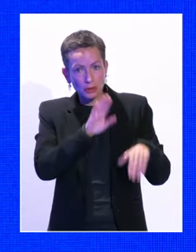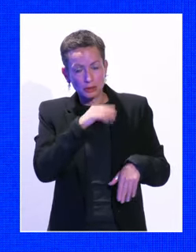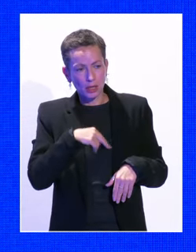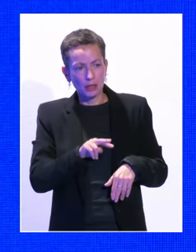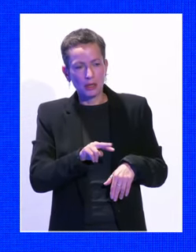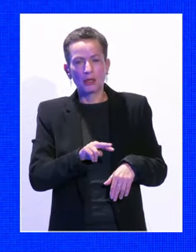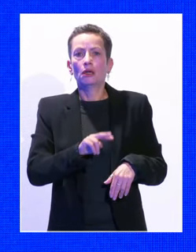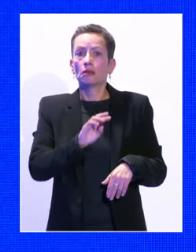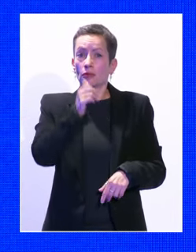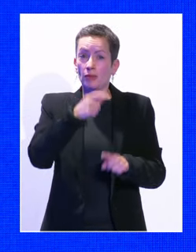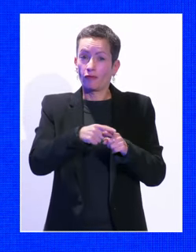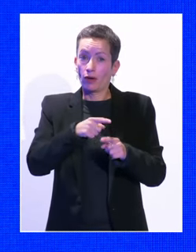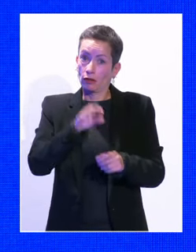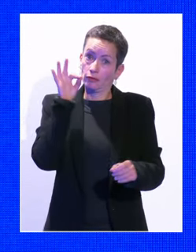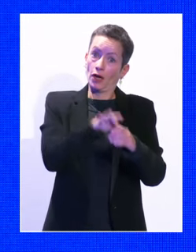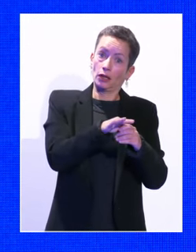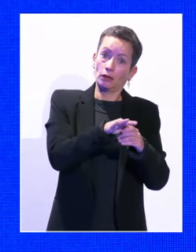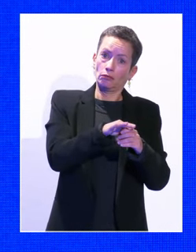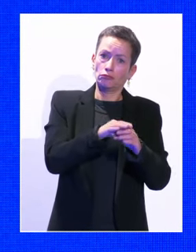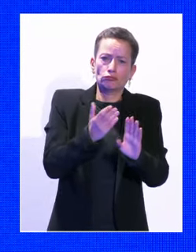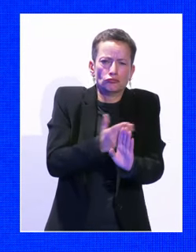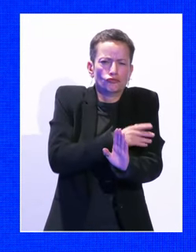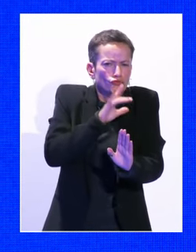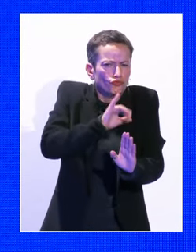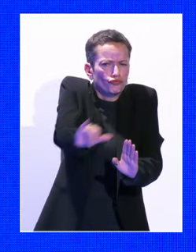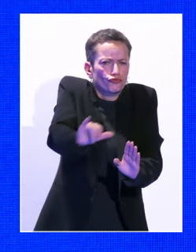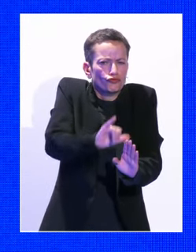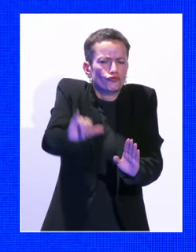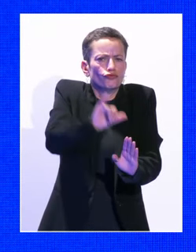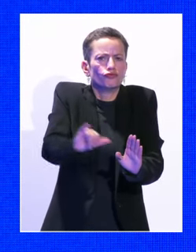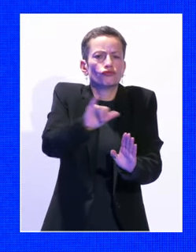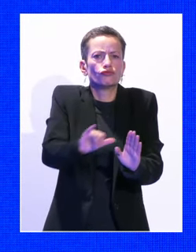vote et qui étaient des électeurs